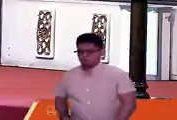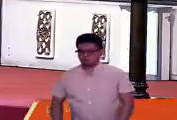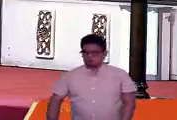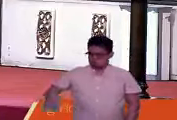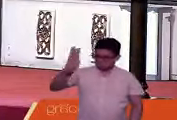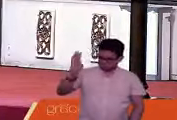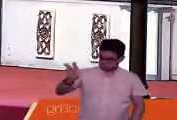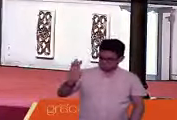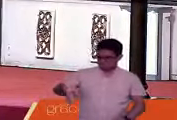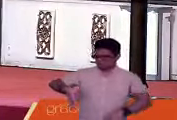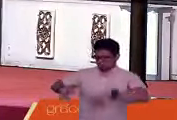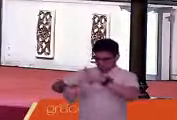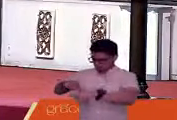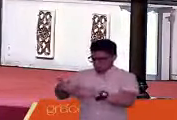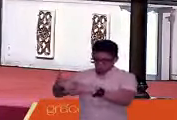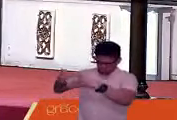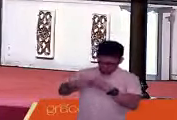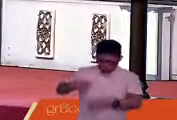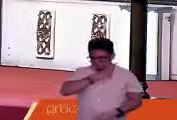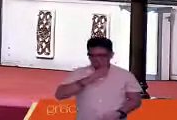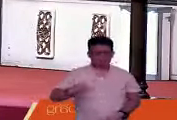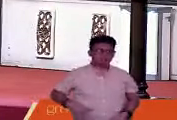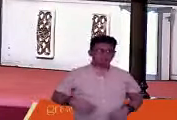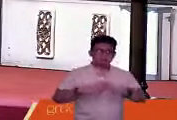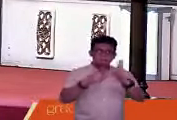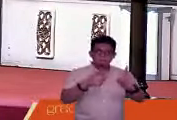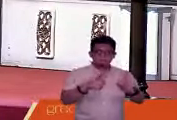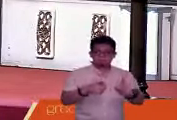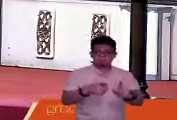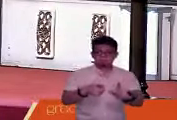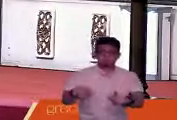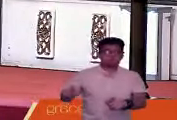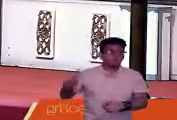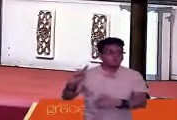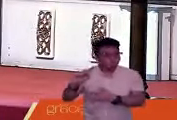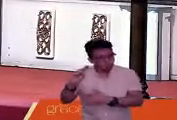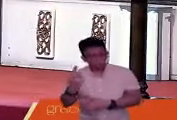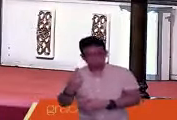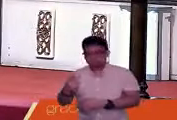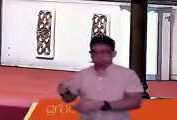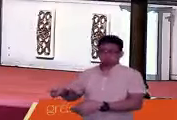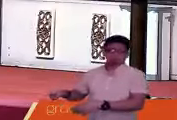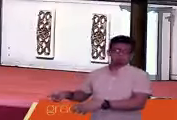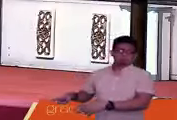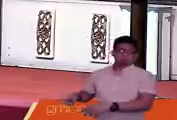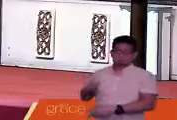Sa isinta kabuk ang nagdawat sa Ginoo, pero dito ragot to sa SM siya.